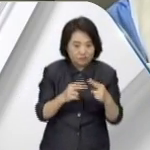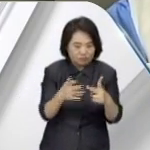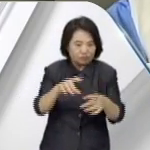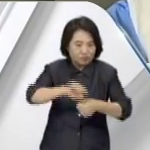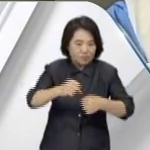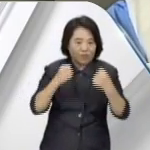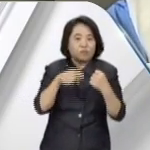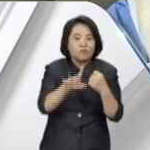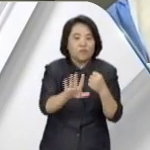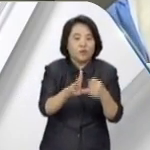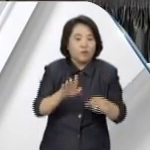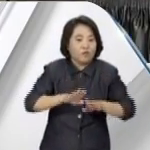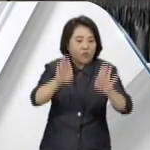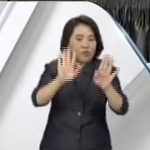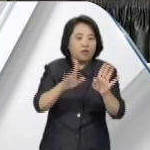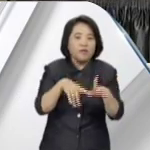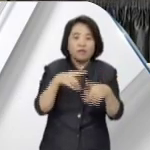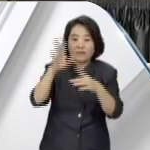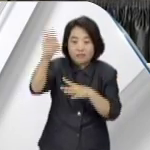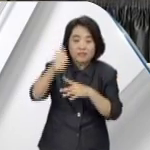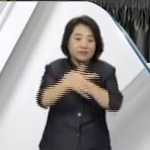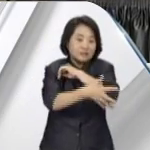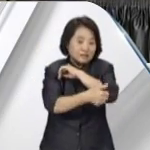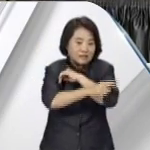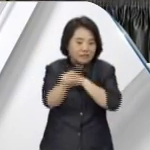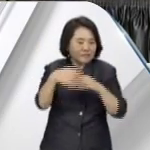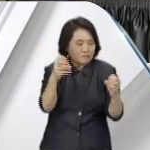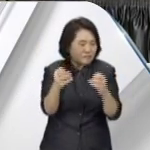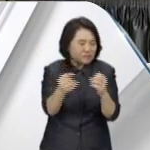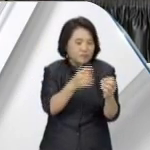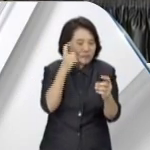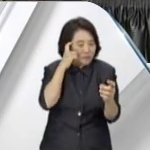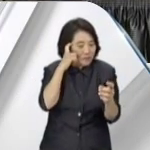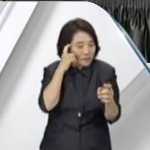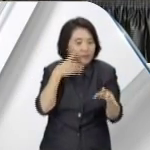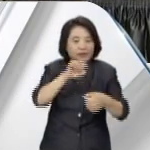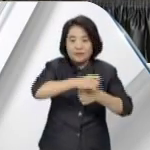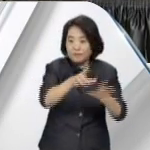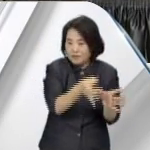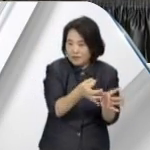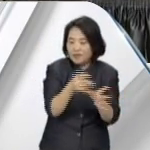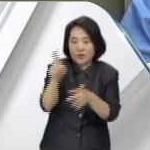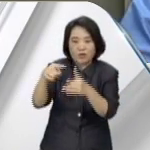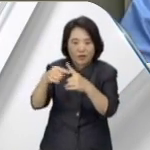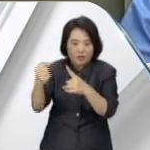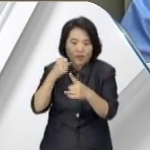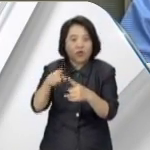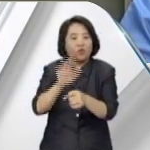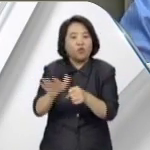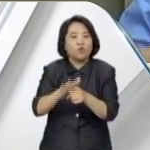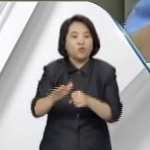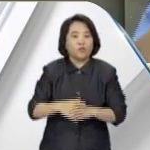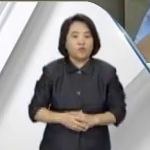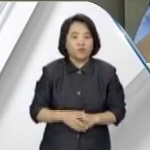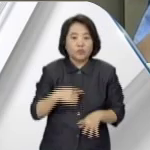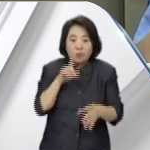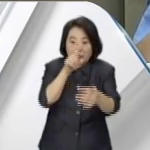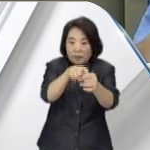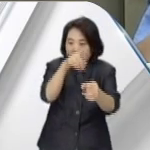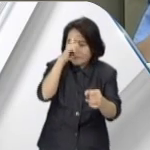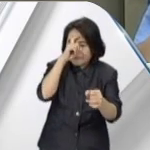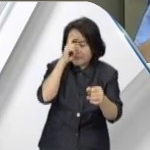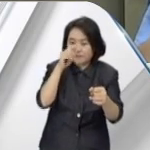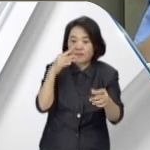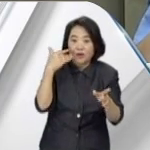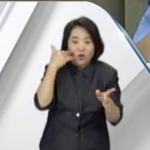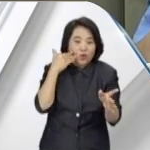金配版本。这里同时鼓捣资方严厉调度韩国劳工，希望争取加班费时扣。 我们的出发点是想说，